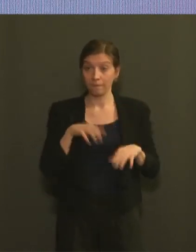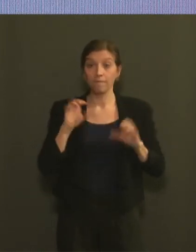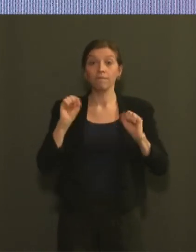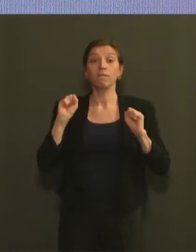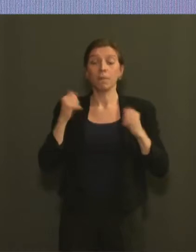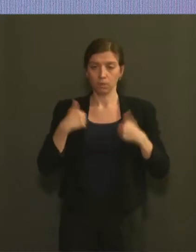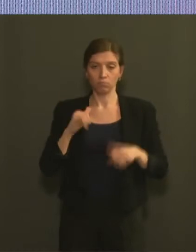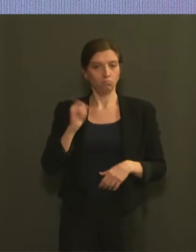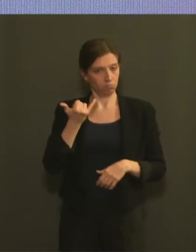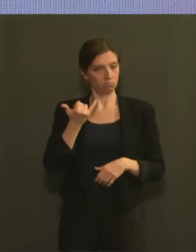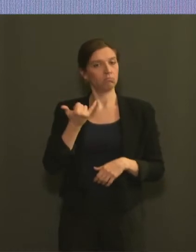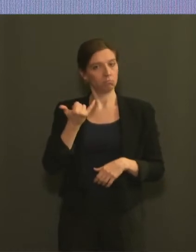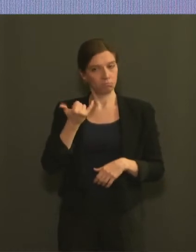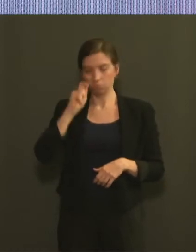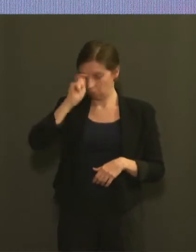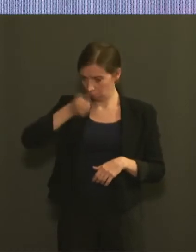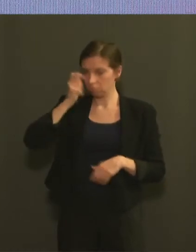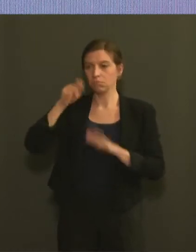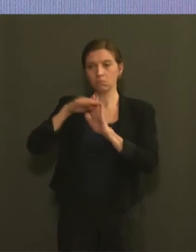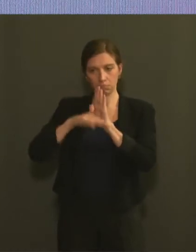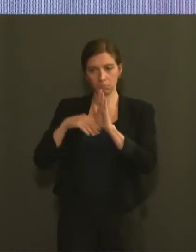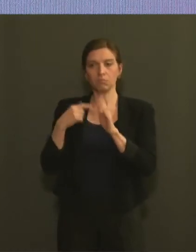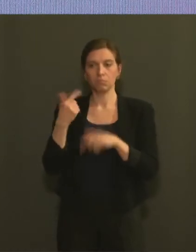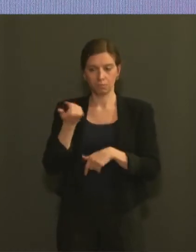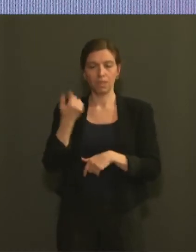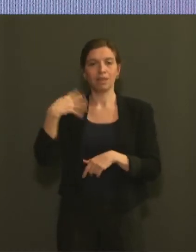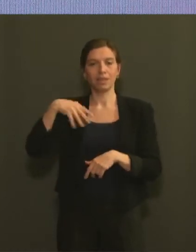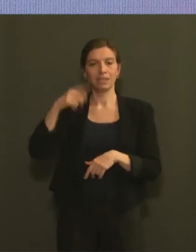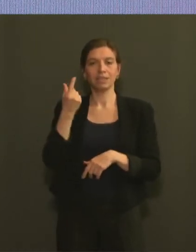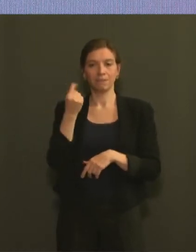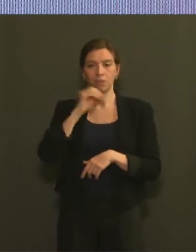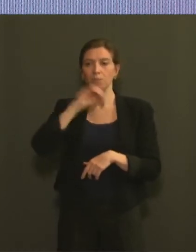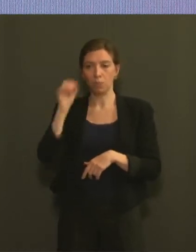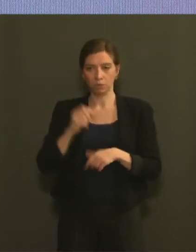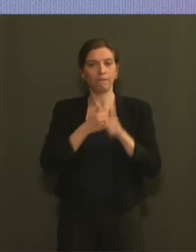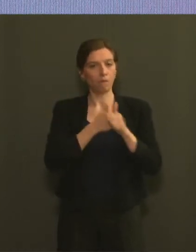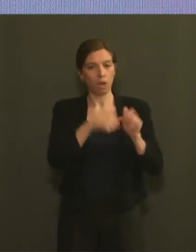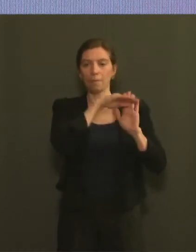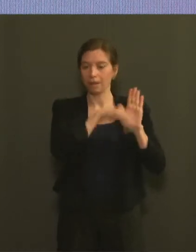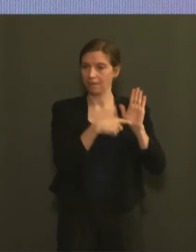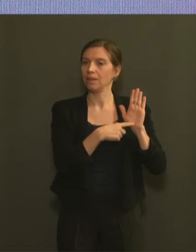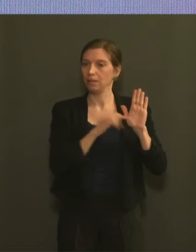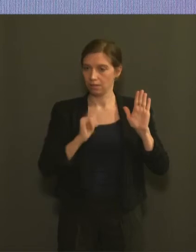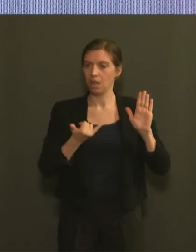hordes de madrid maxime rémillard